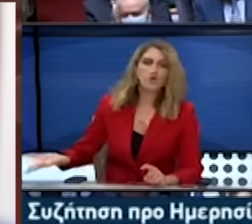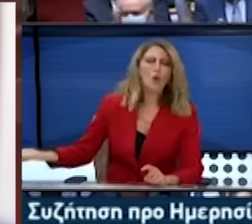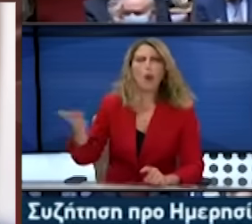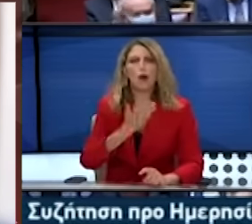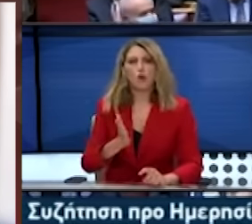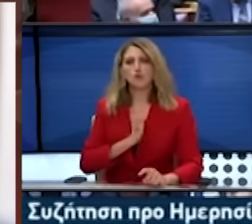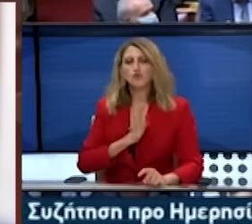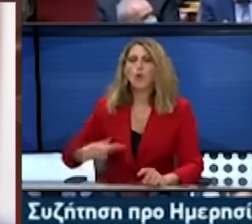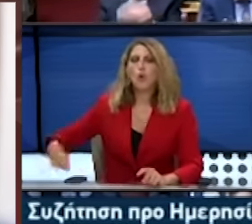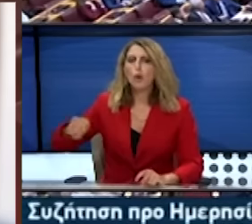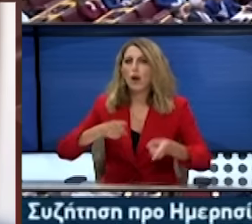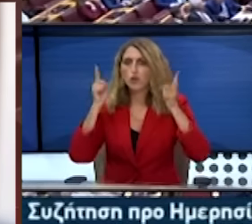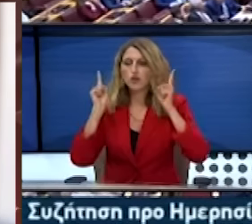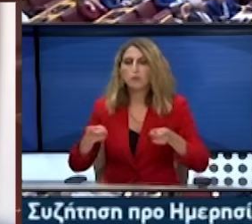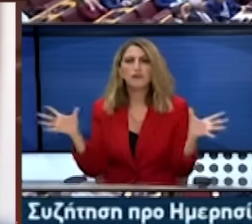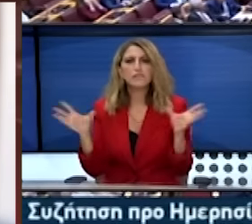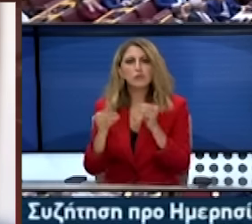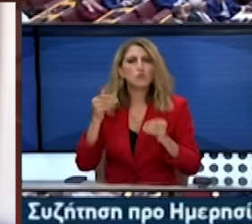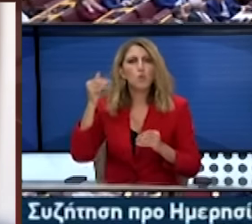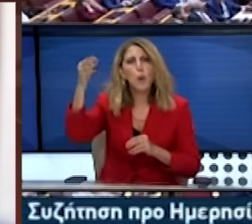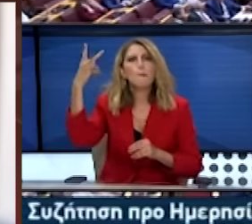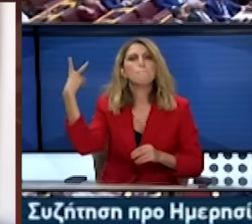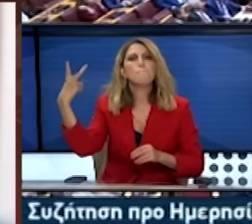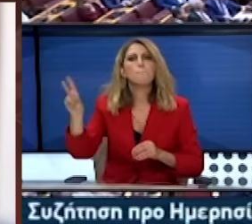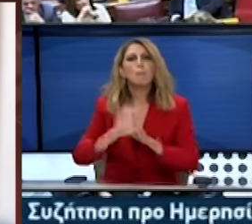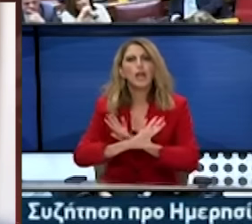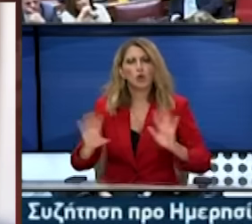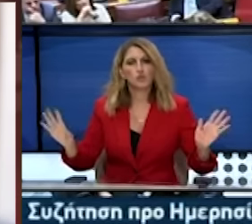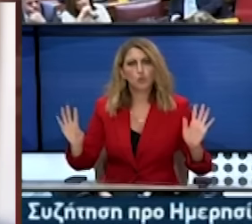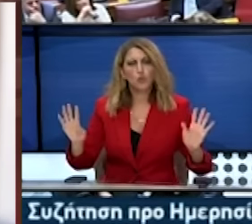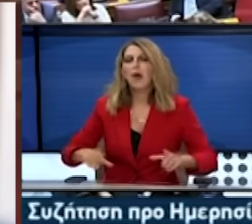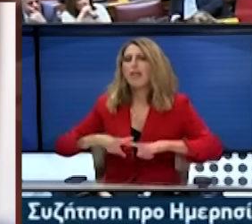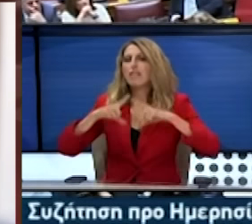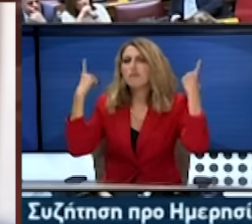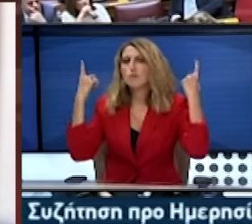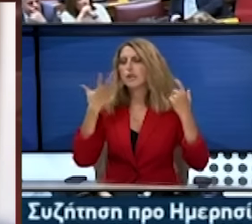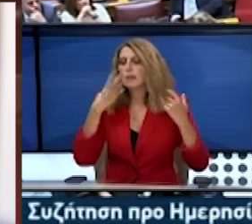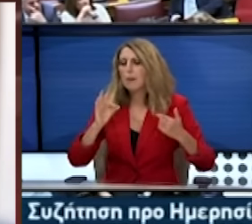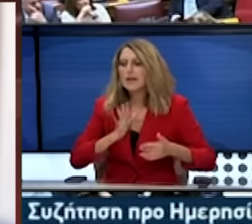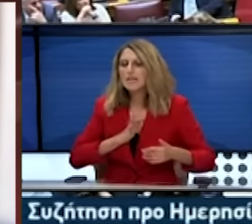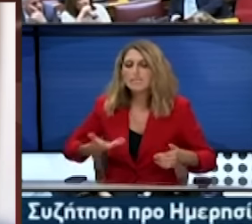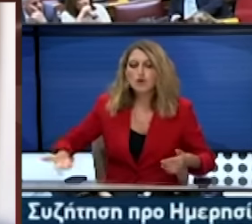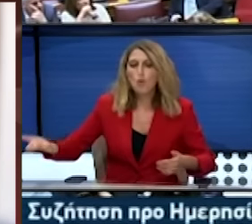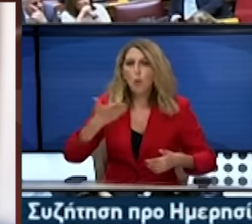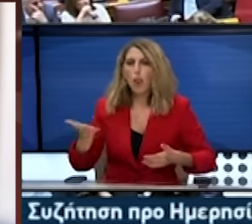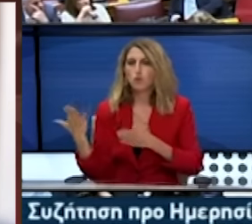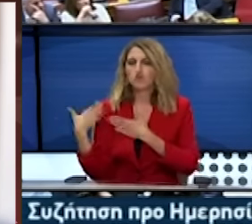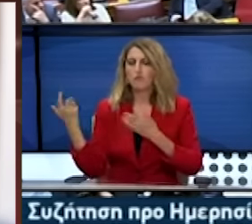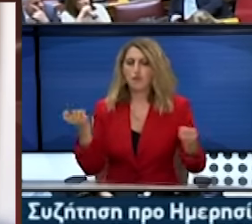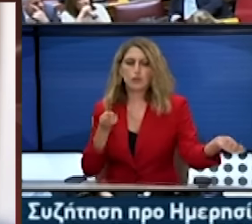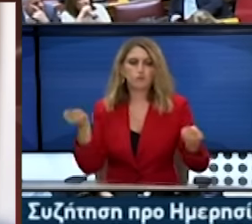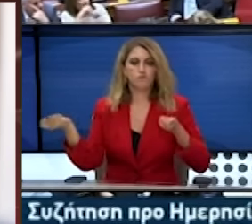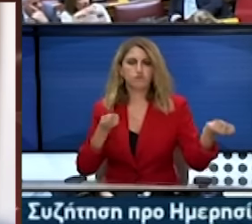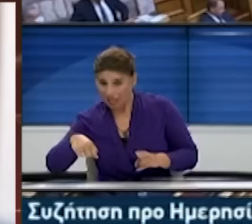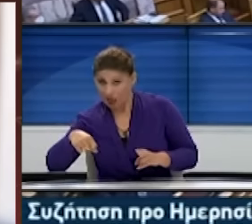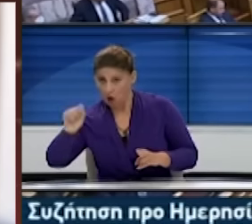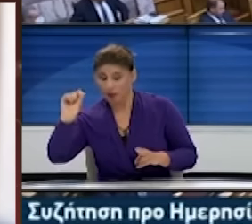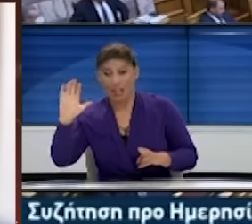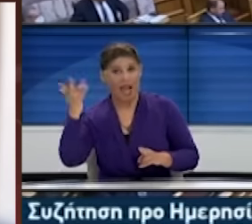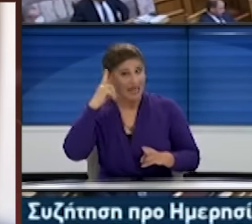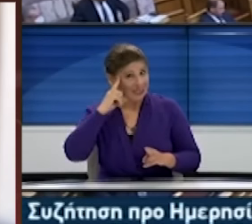μόνο πολιτική, αλλά και χειρισμού και πολιτικής ενσυναίσθησης, αν μου επιτρέπετε, έχει ο κύριος Καραμαλής πέρα από όλους, που και